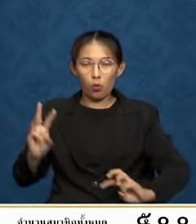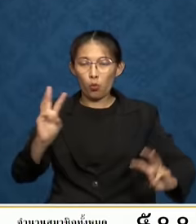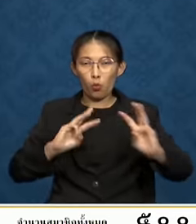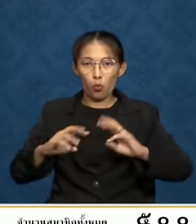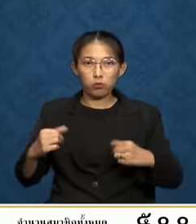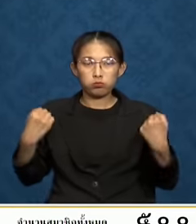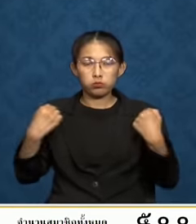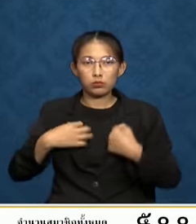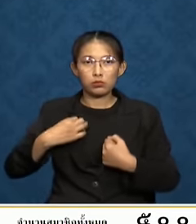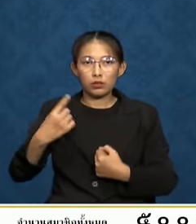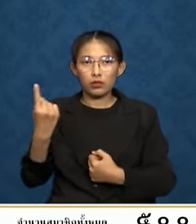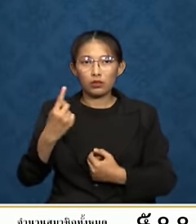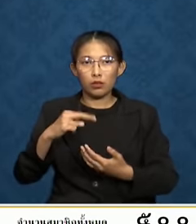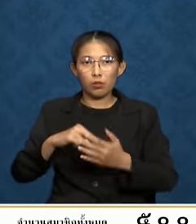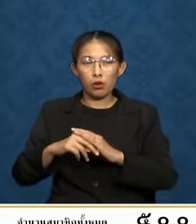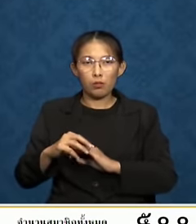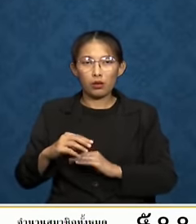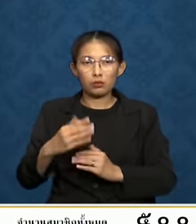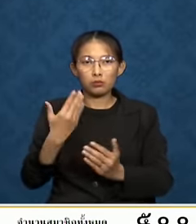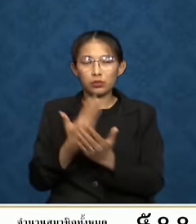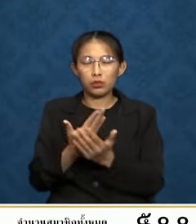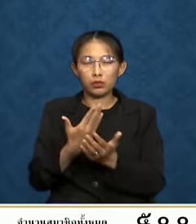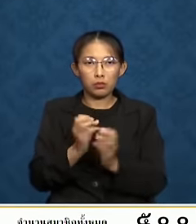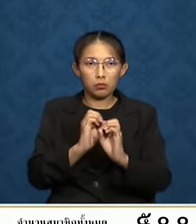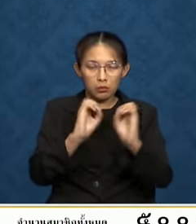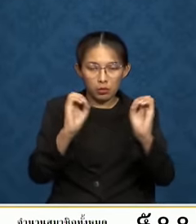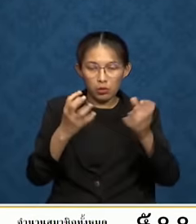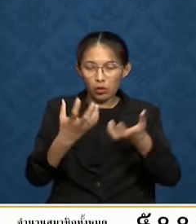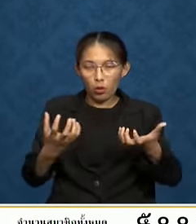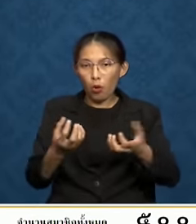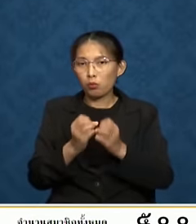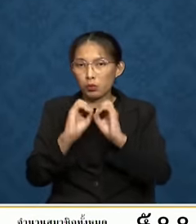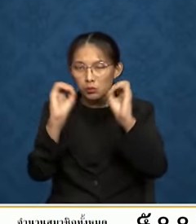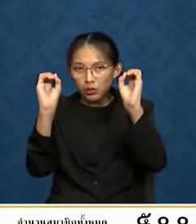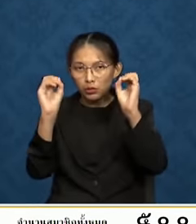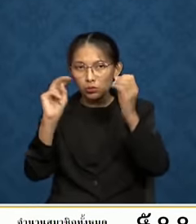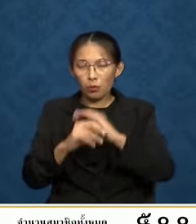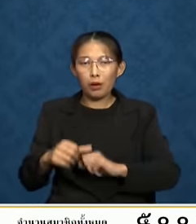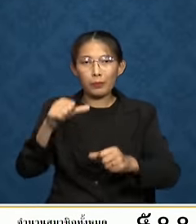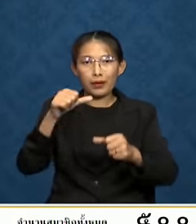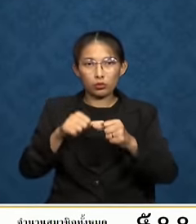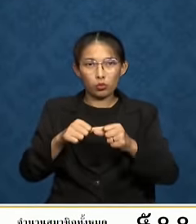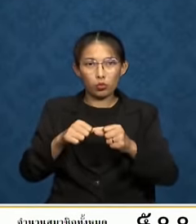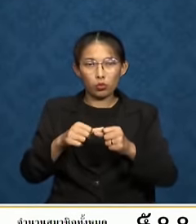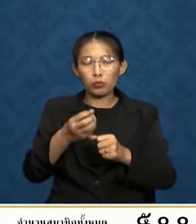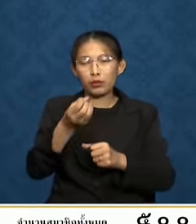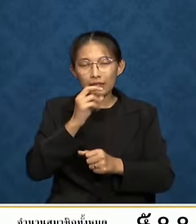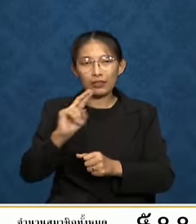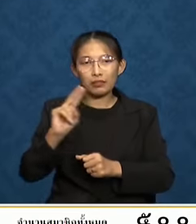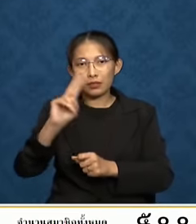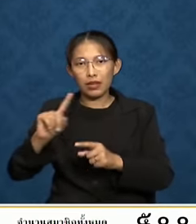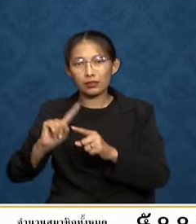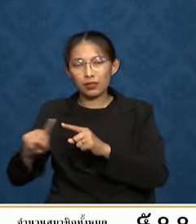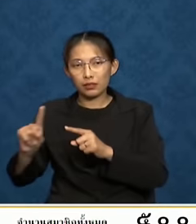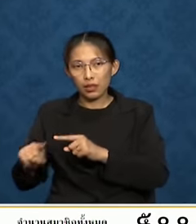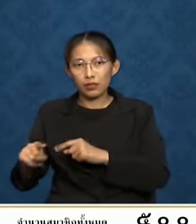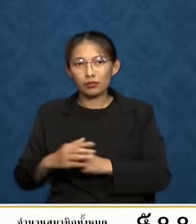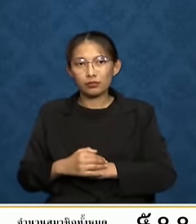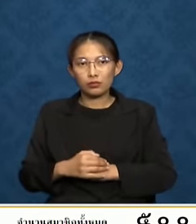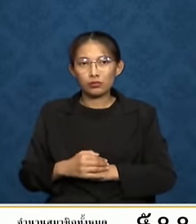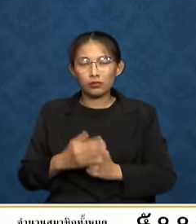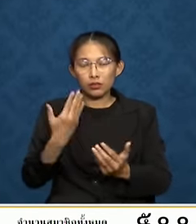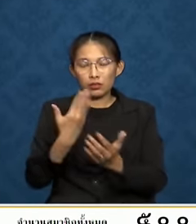เข้าบอกเป่าก็จะก็คือเงินไม่ได้มาเครื่องใช้ก็ไม่มีน่ะก็มาอยู่มาอยู่มากินมาใช้ก็